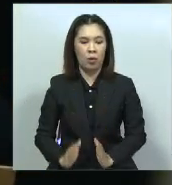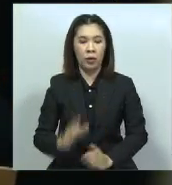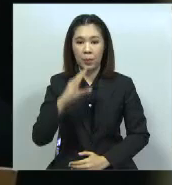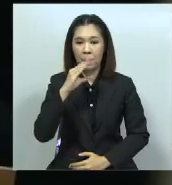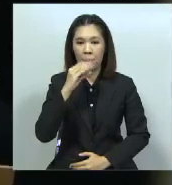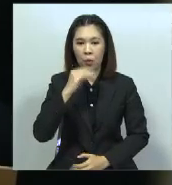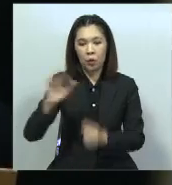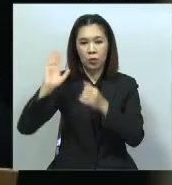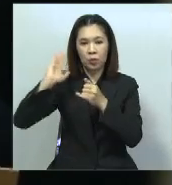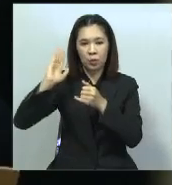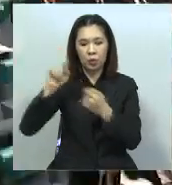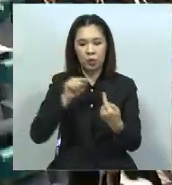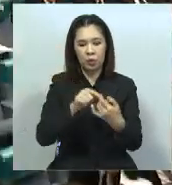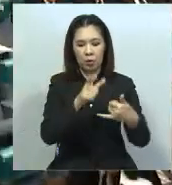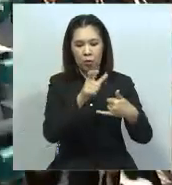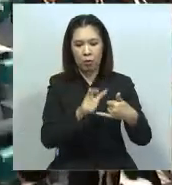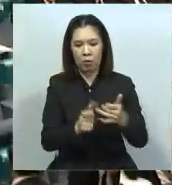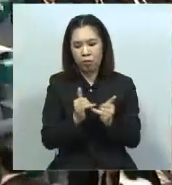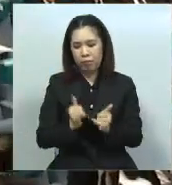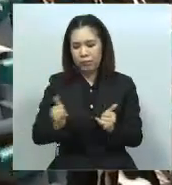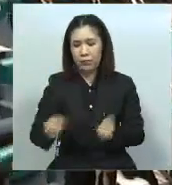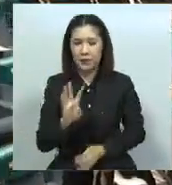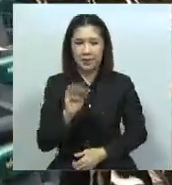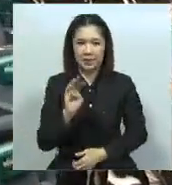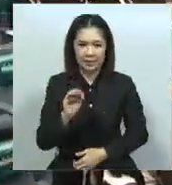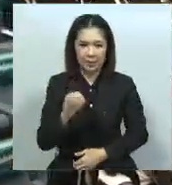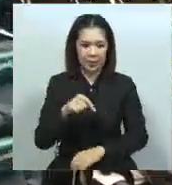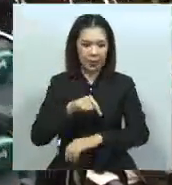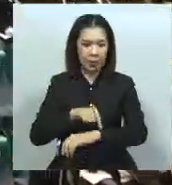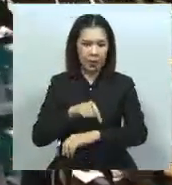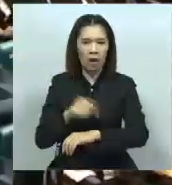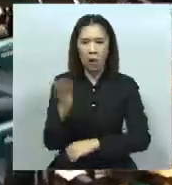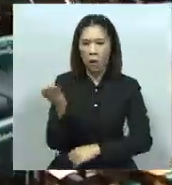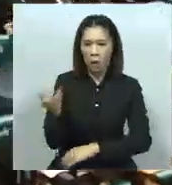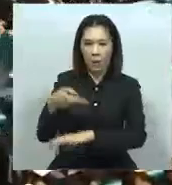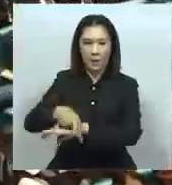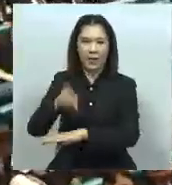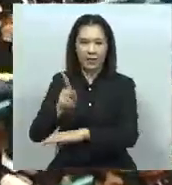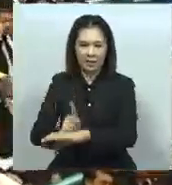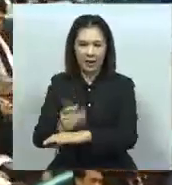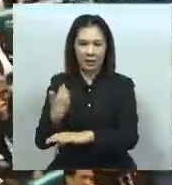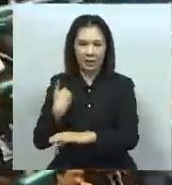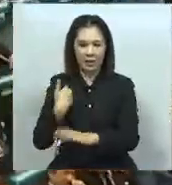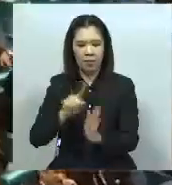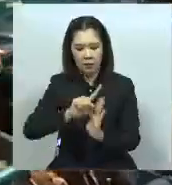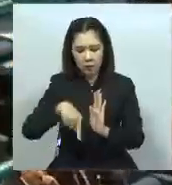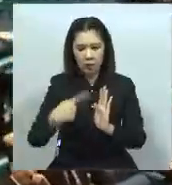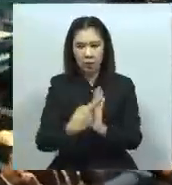ายเรื่องของคุณสมบัติจำนวน40คนโดยมีการขอเวลาจากประธานรัฐสภาเป็นเวลา10ชั่วโมง